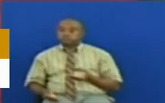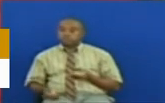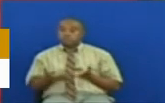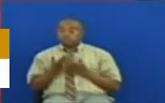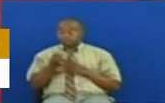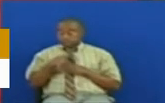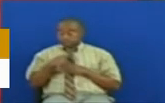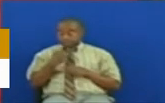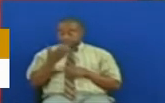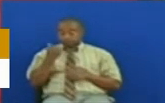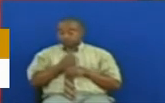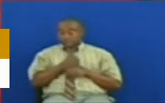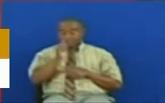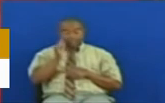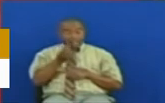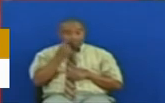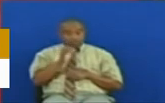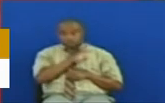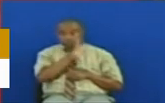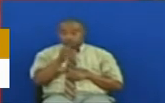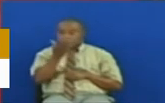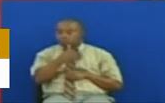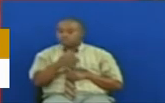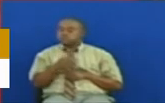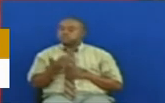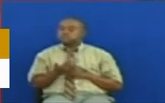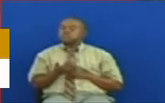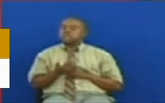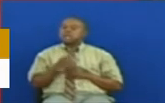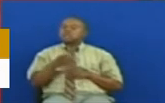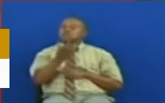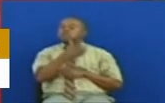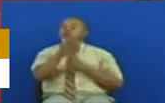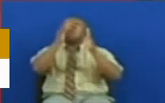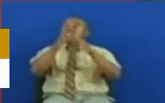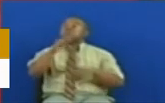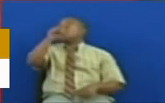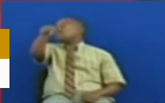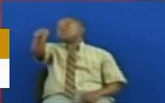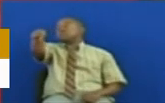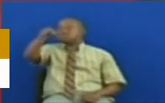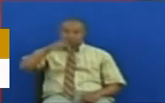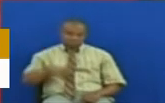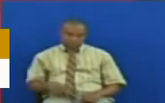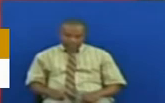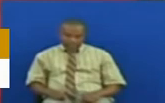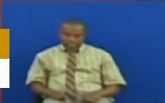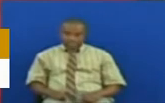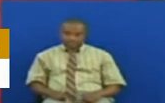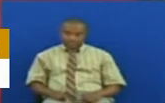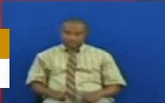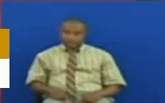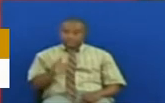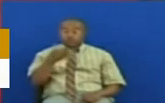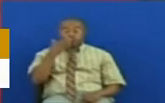tulizofanyia majaribio zote zilikuwa kwenye maji haya madogo na territory water huko sina tatizo, lakini je kule kwanza kuna haja ya kuweka